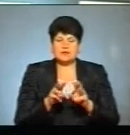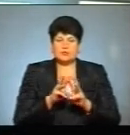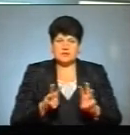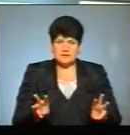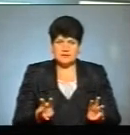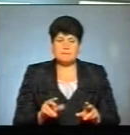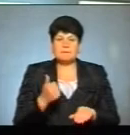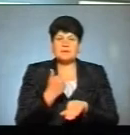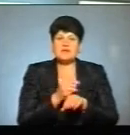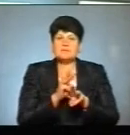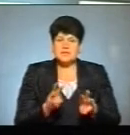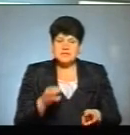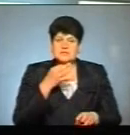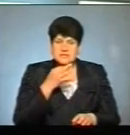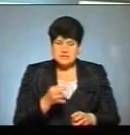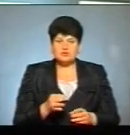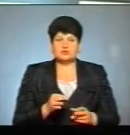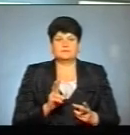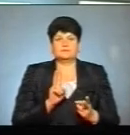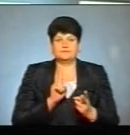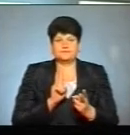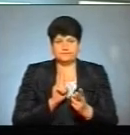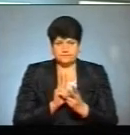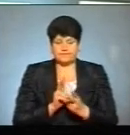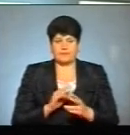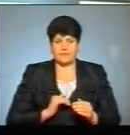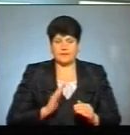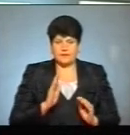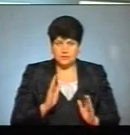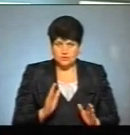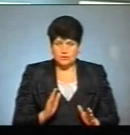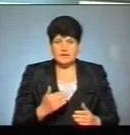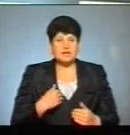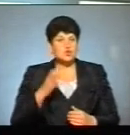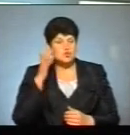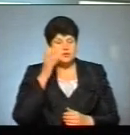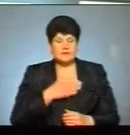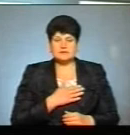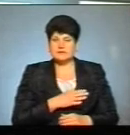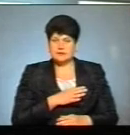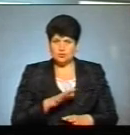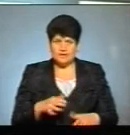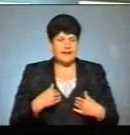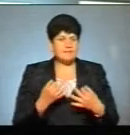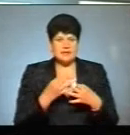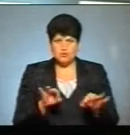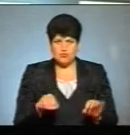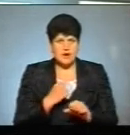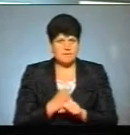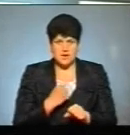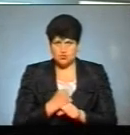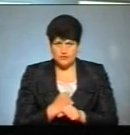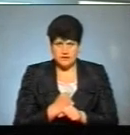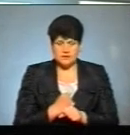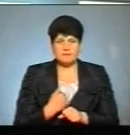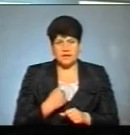прем'єр-міністр пообіцяв, що піде на зустріч бізнесу. Ми віримо. Но в разі, якщо до нас не прислухаються і нам не дозволять працювати,